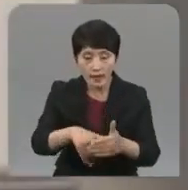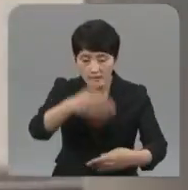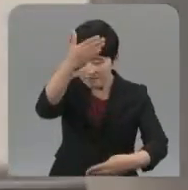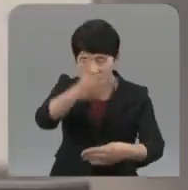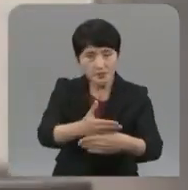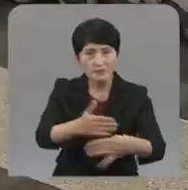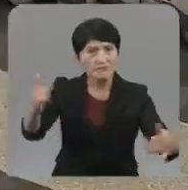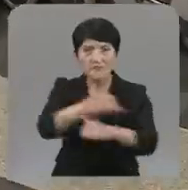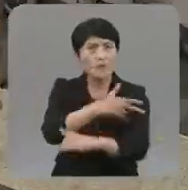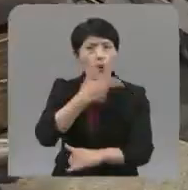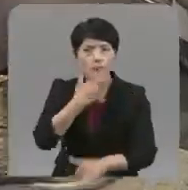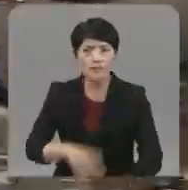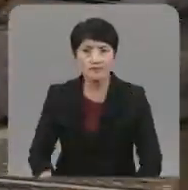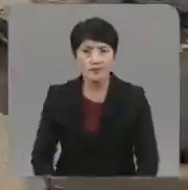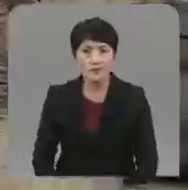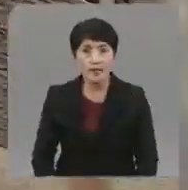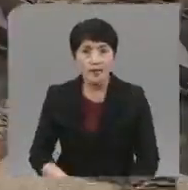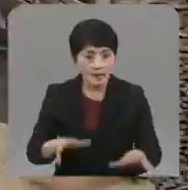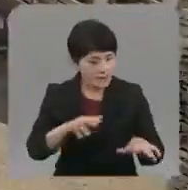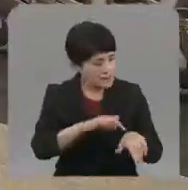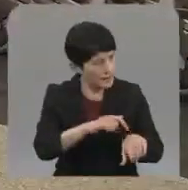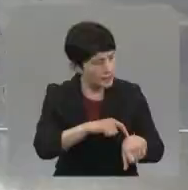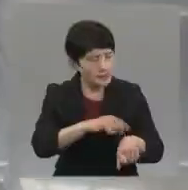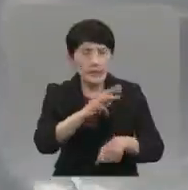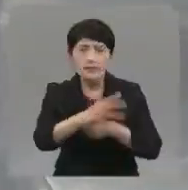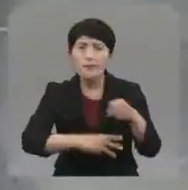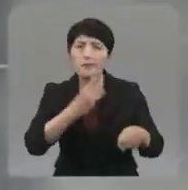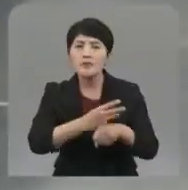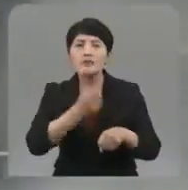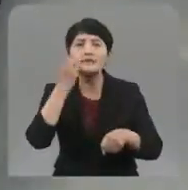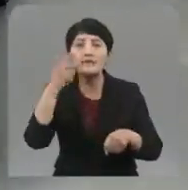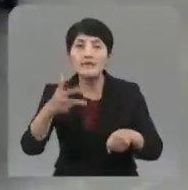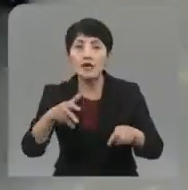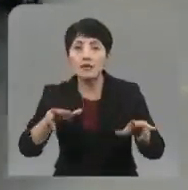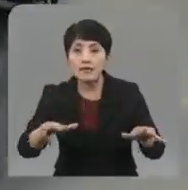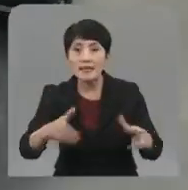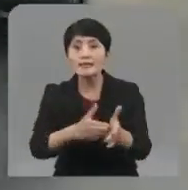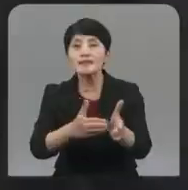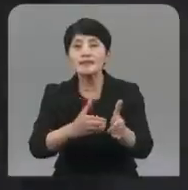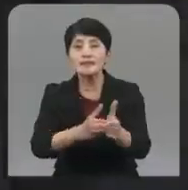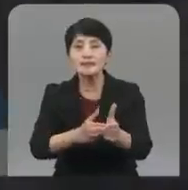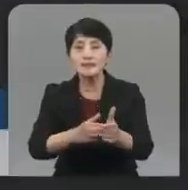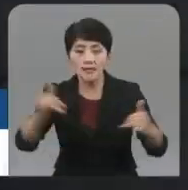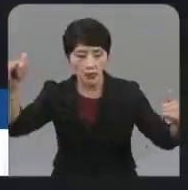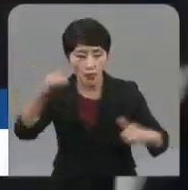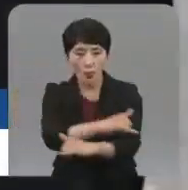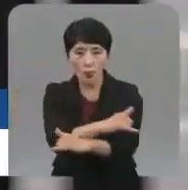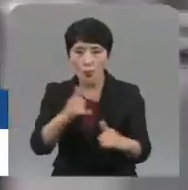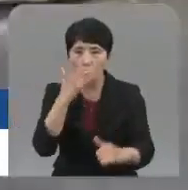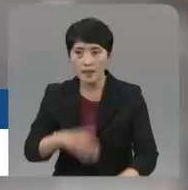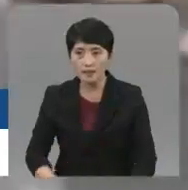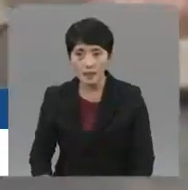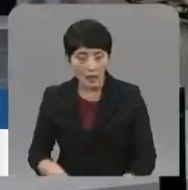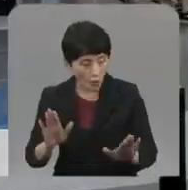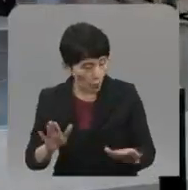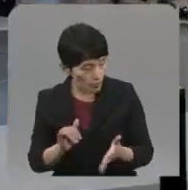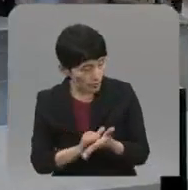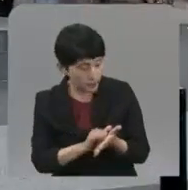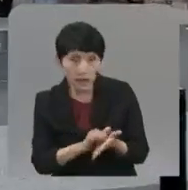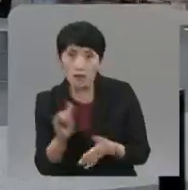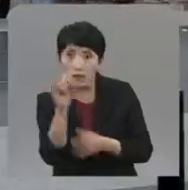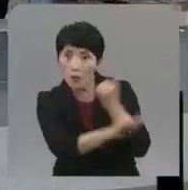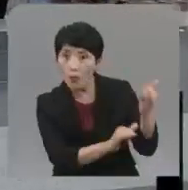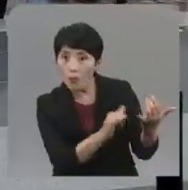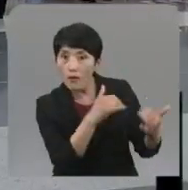contre le covid-19 les ressortissants qui se trouvent à l'étranger devraient rentrer chez eux en masse un avion d'ergolio la compagnie